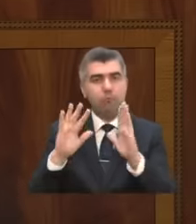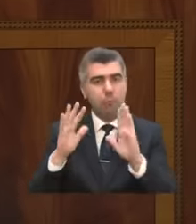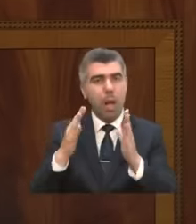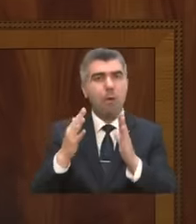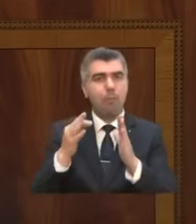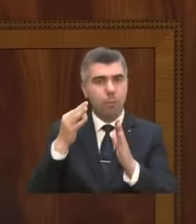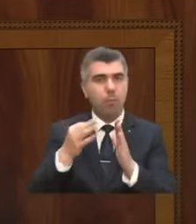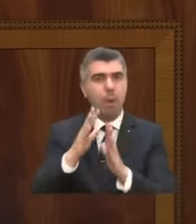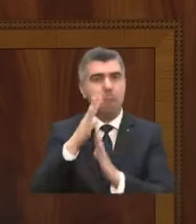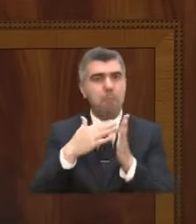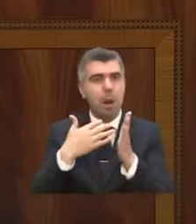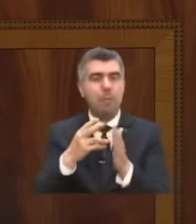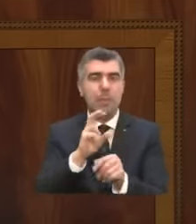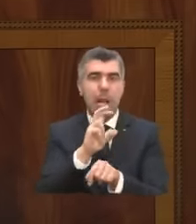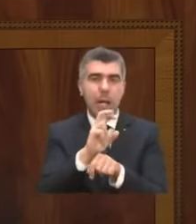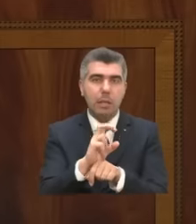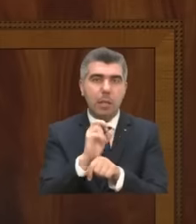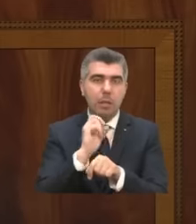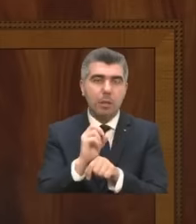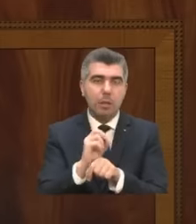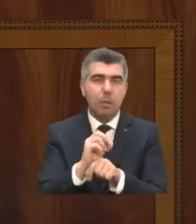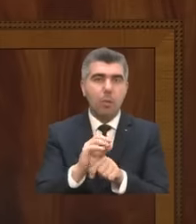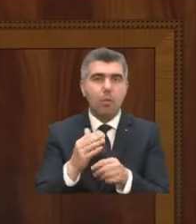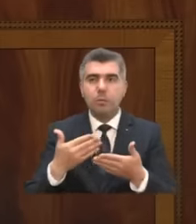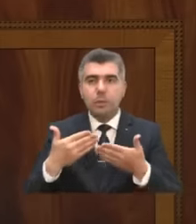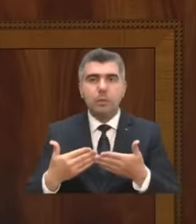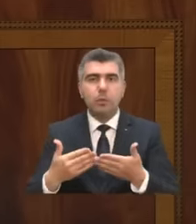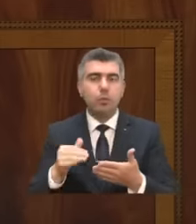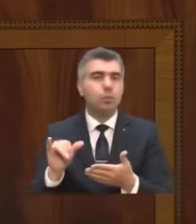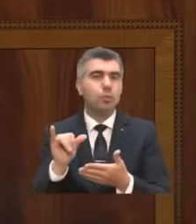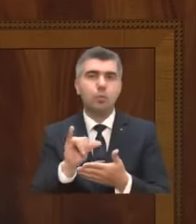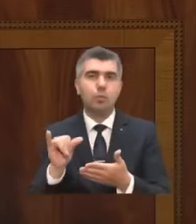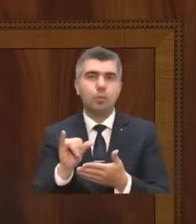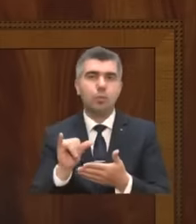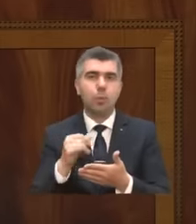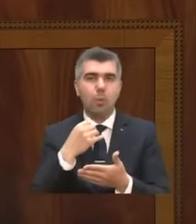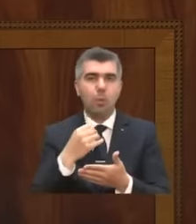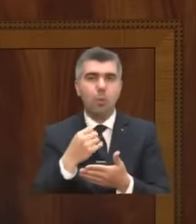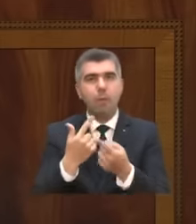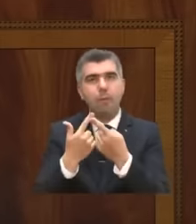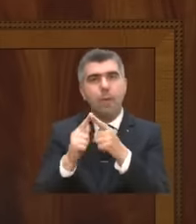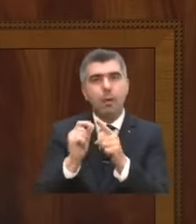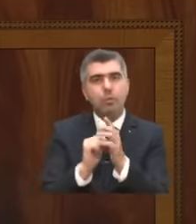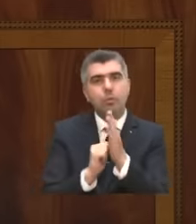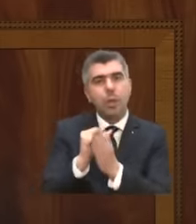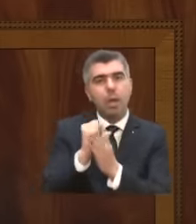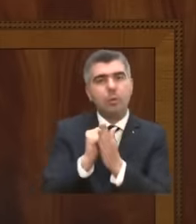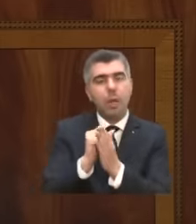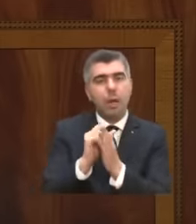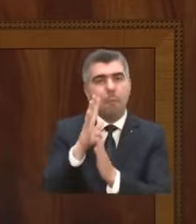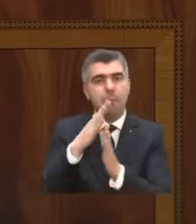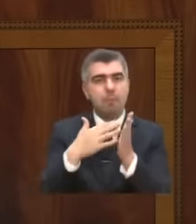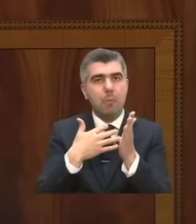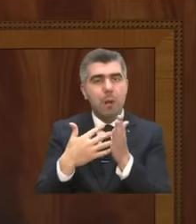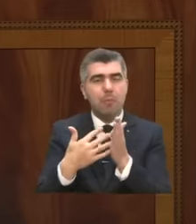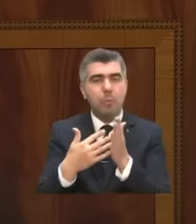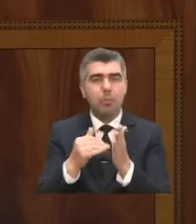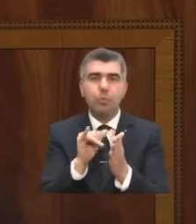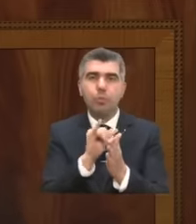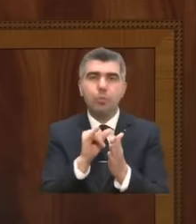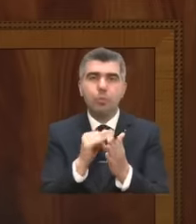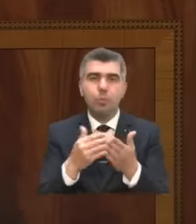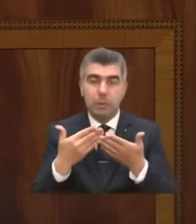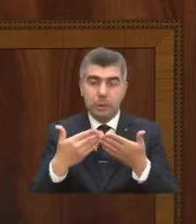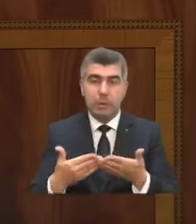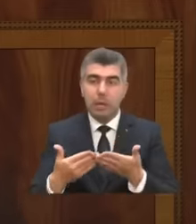لهذا المخطط في اول امتحان، من حقنا التساؤل اين تكمن مكامن نجاح هذا المخطط واين هي البصمات ديالو على مائده